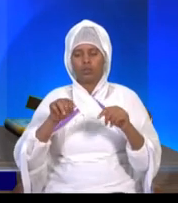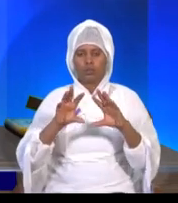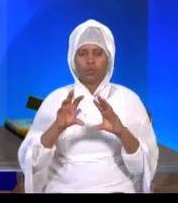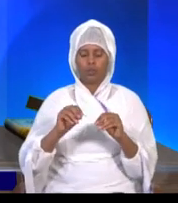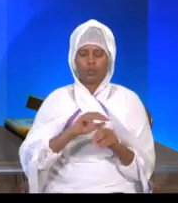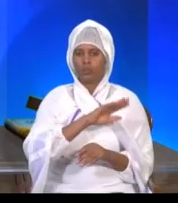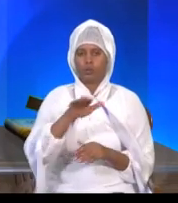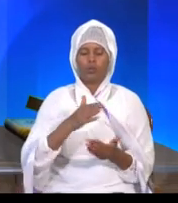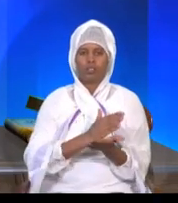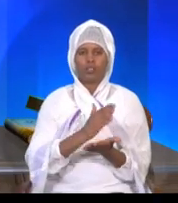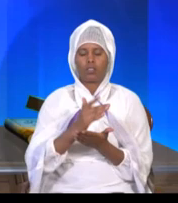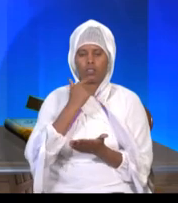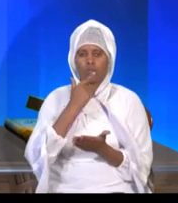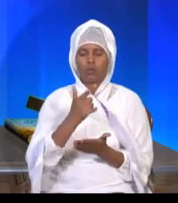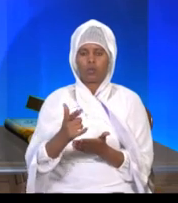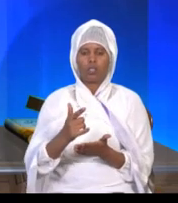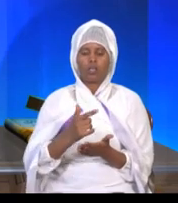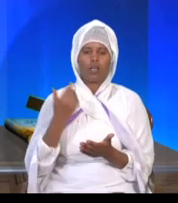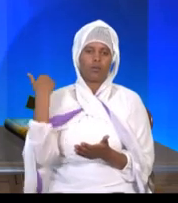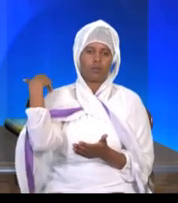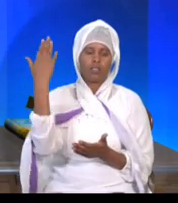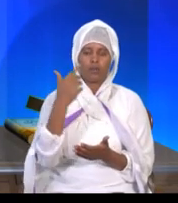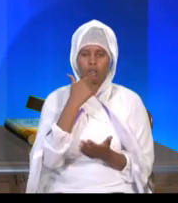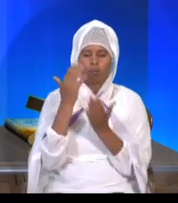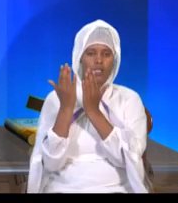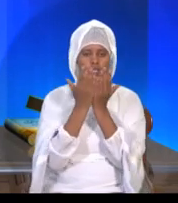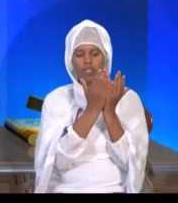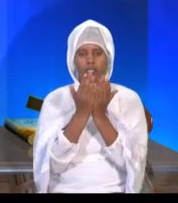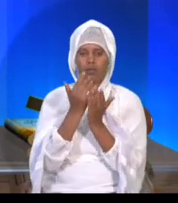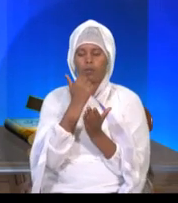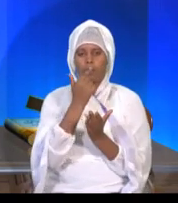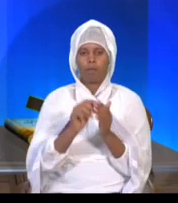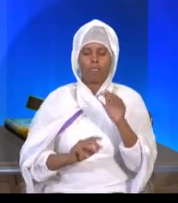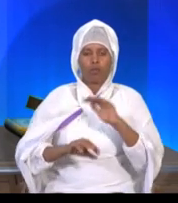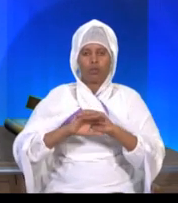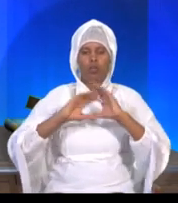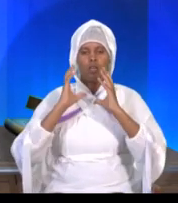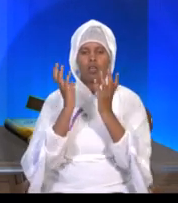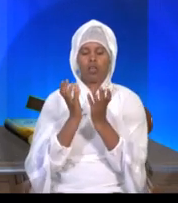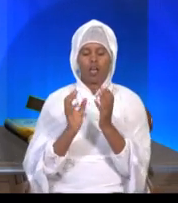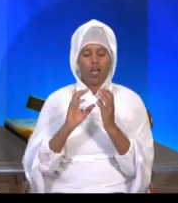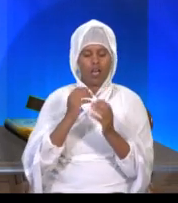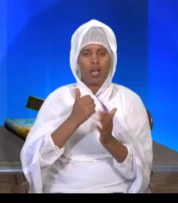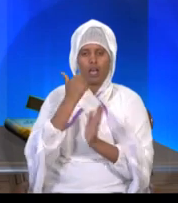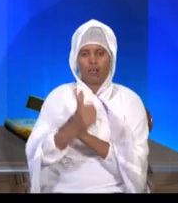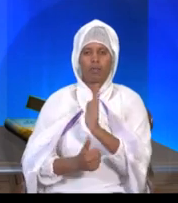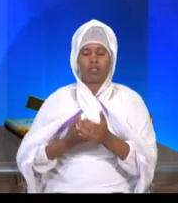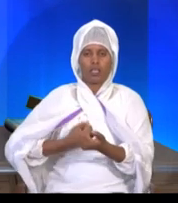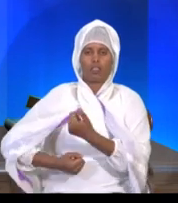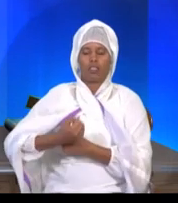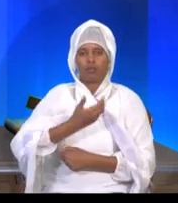ክመፅኦም ናይ እብሎይ ታሪክ ንገሮም ይፀሓፍ ኣብ ገዳም ኣስቄጥስ ድማ ይነበብ ነቶም ሙሉእ ዓለም